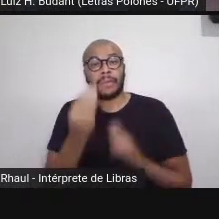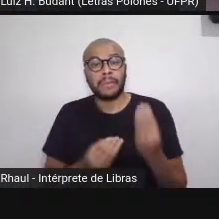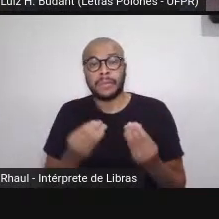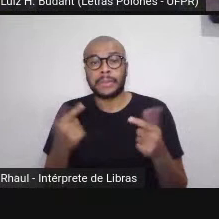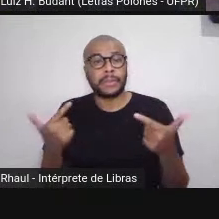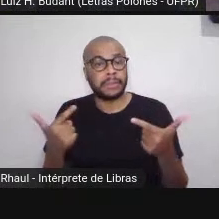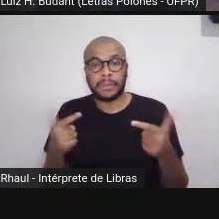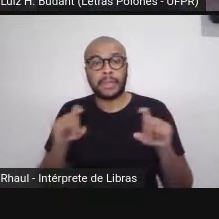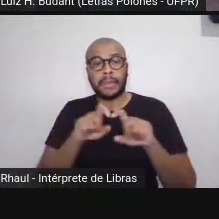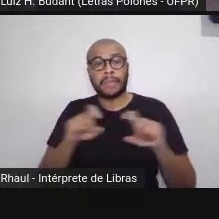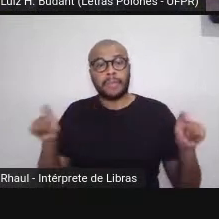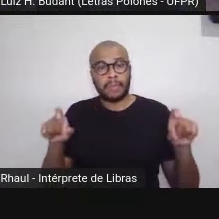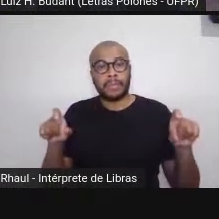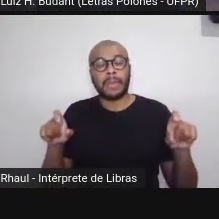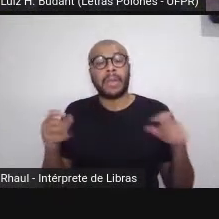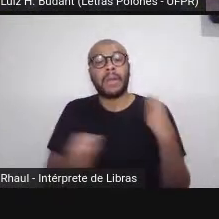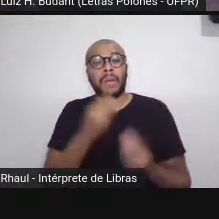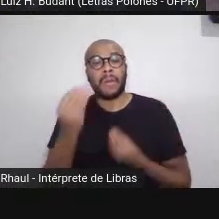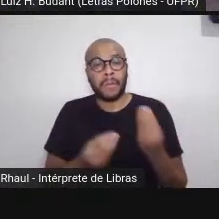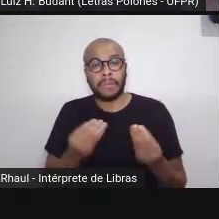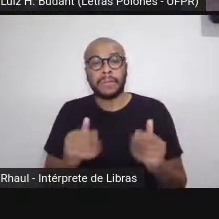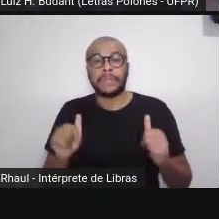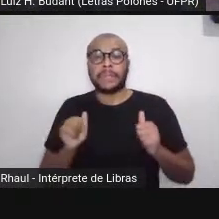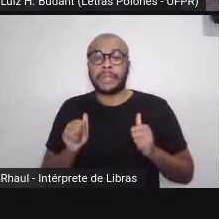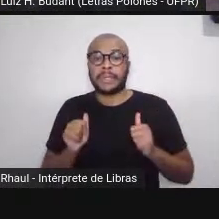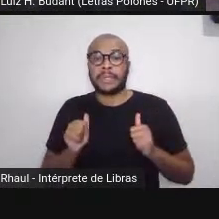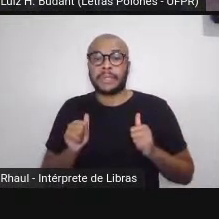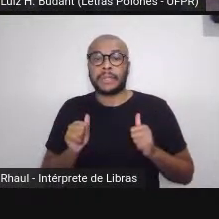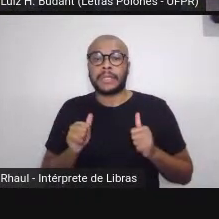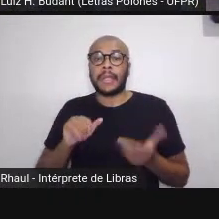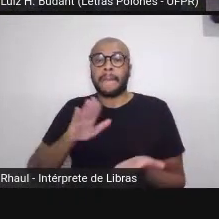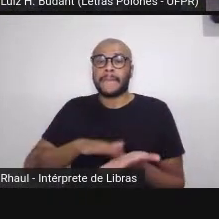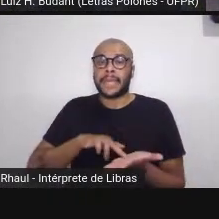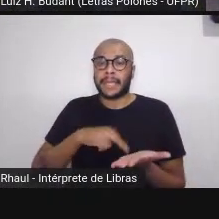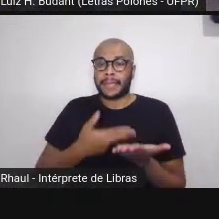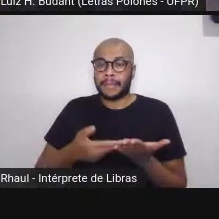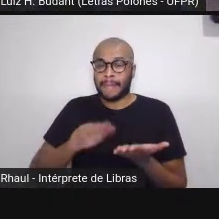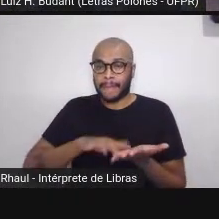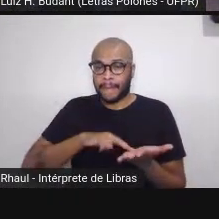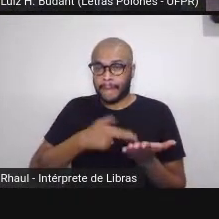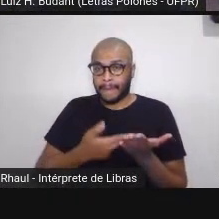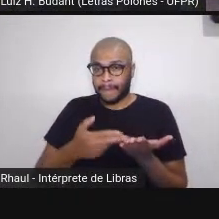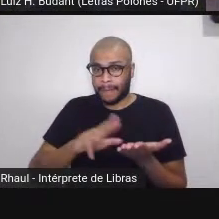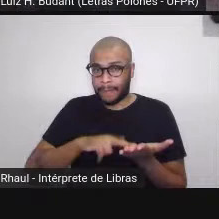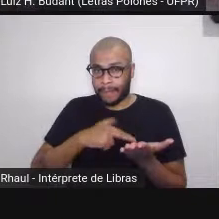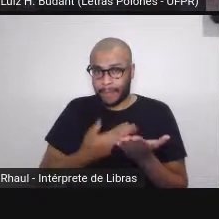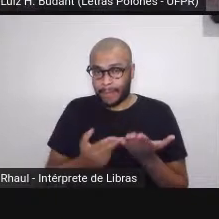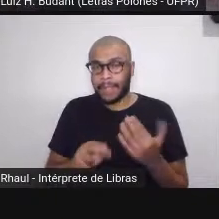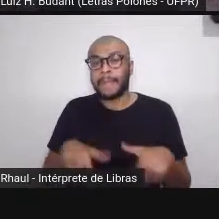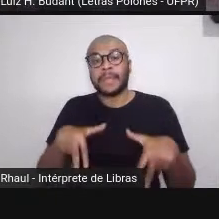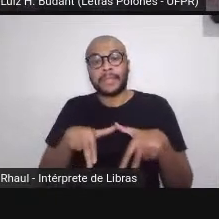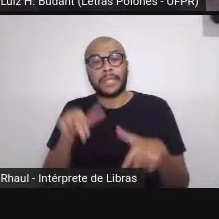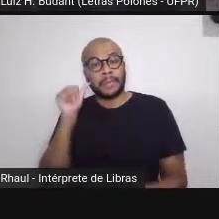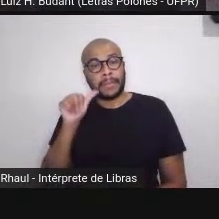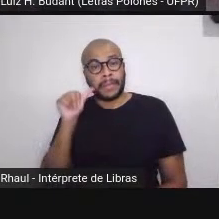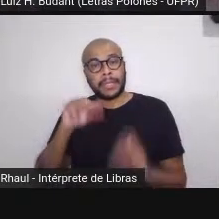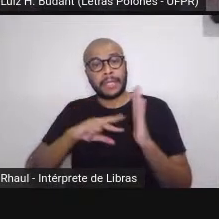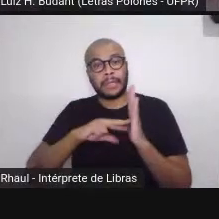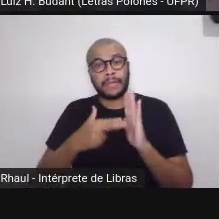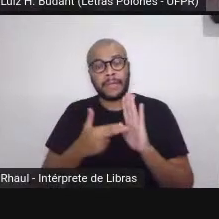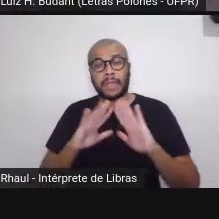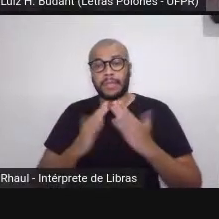se declinar como Masło, que do gênero neutro significa manteiga, mas como Szkoła, que é a palavra do gênero feminino e significa